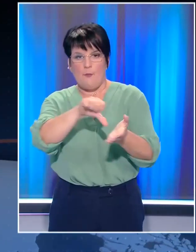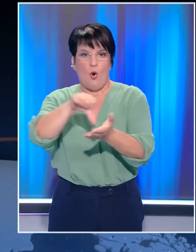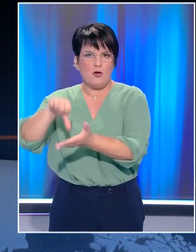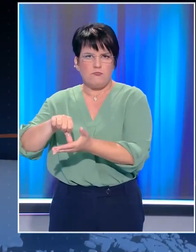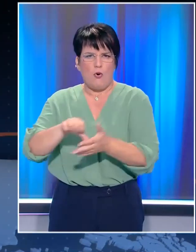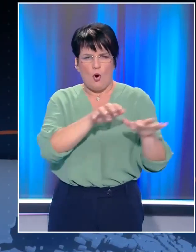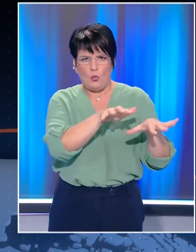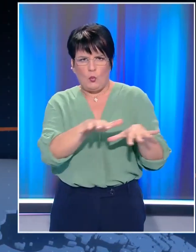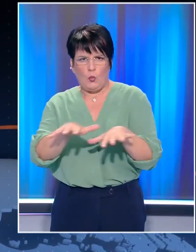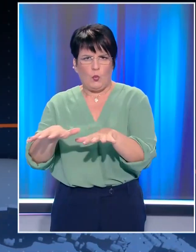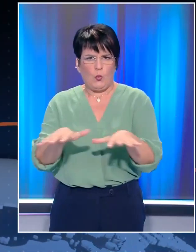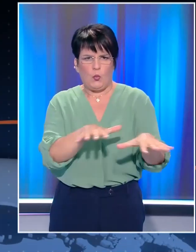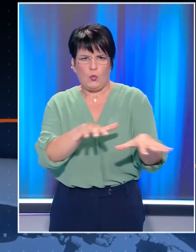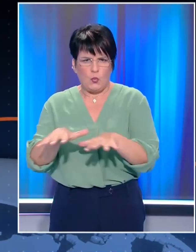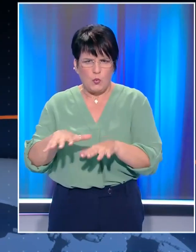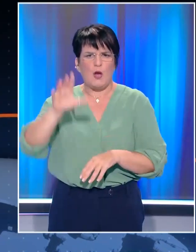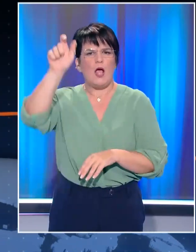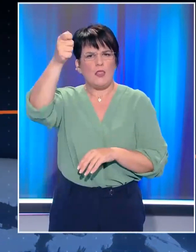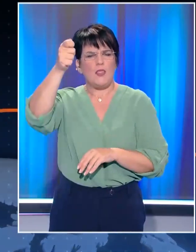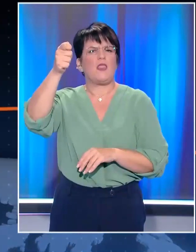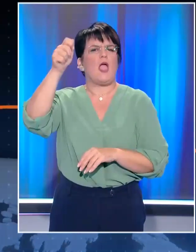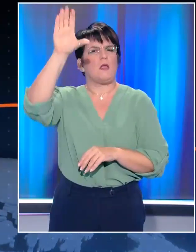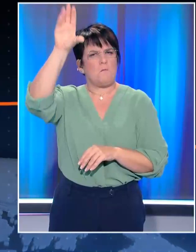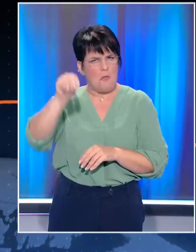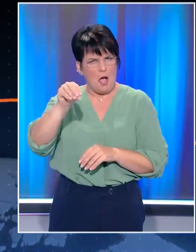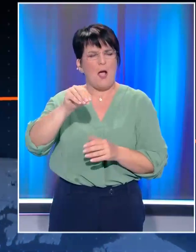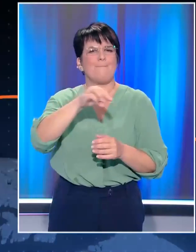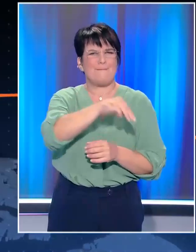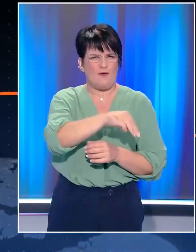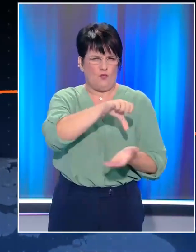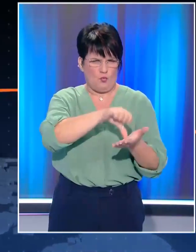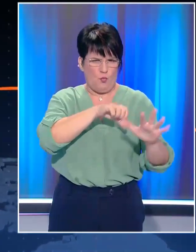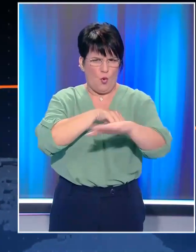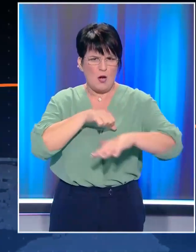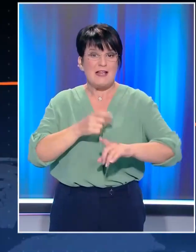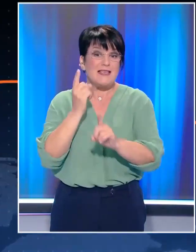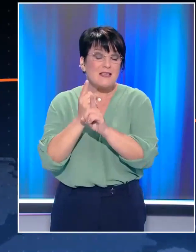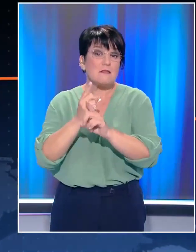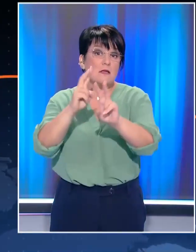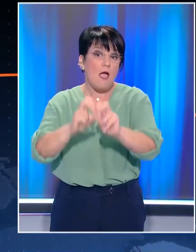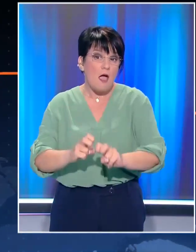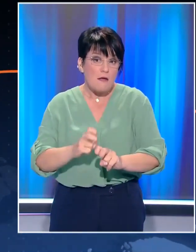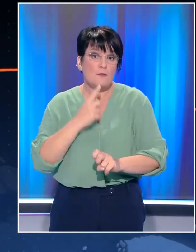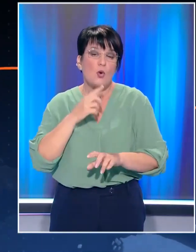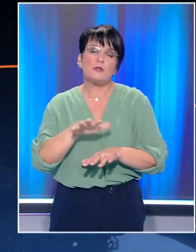Η ηλεκτροδότηση έχει διακοπεί σε τμήμα της Μελβούρνης, ενώ οι γεωλόγοι προειδοποιούν για ντόμινο